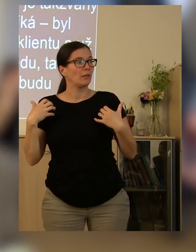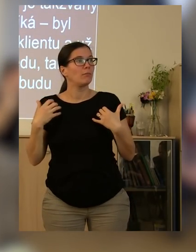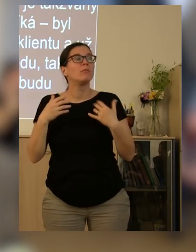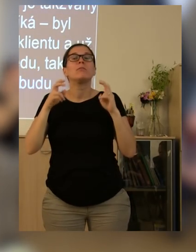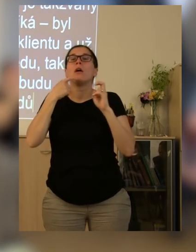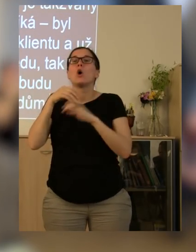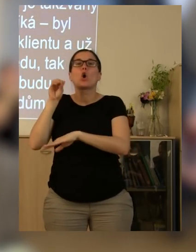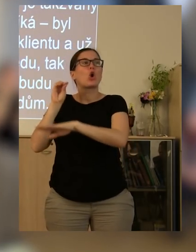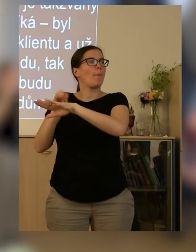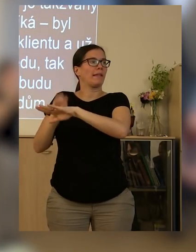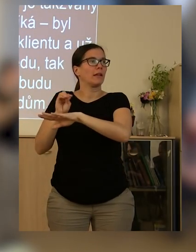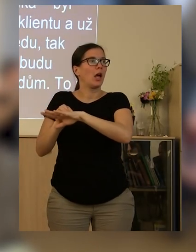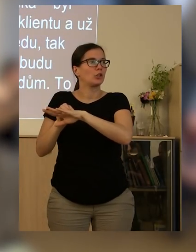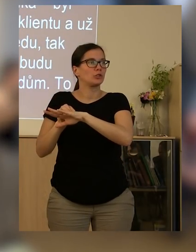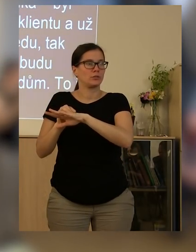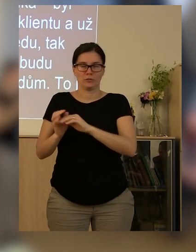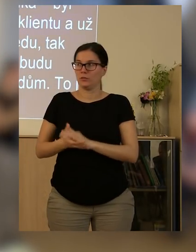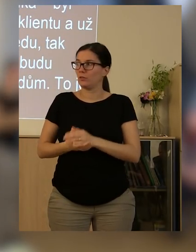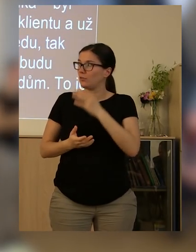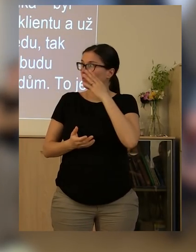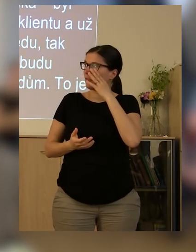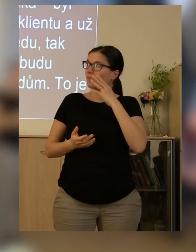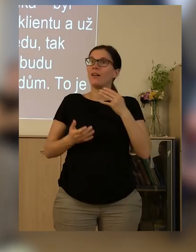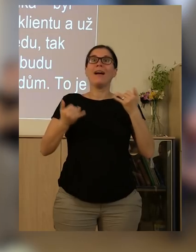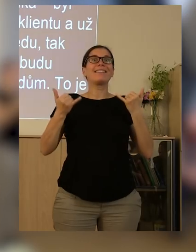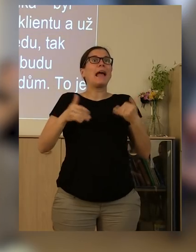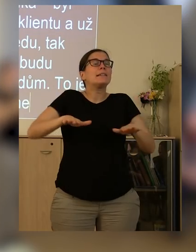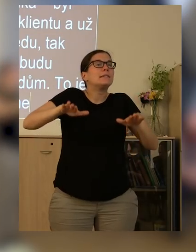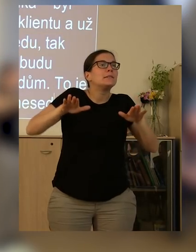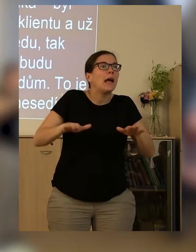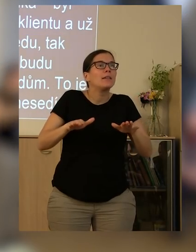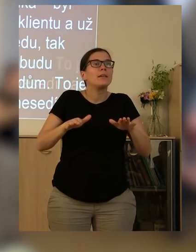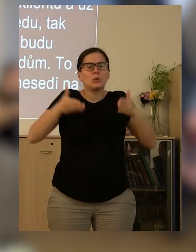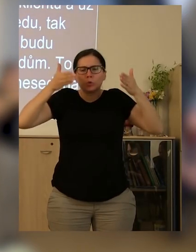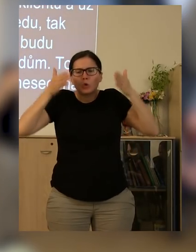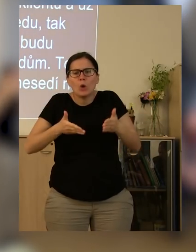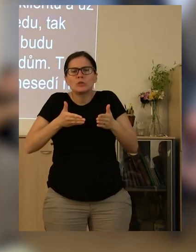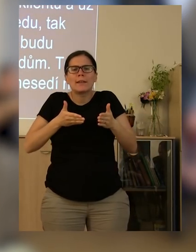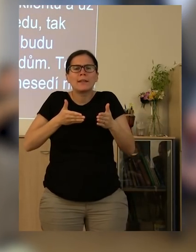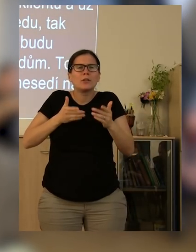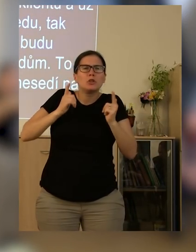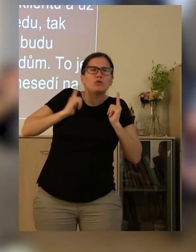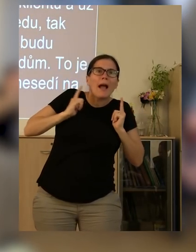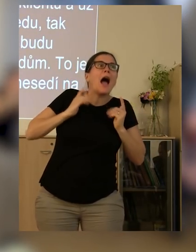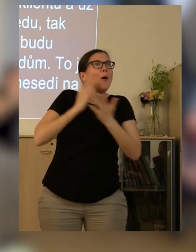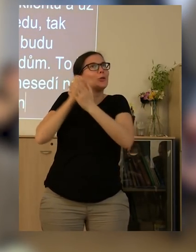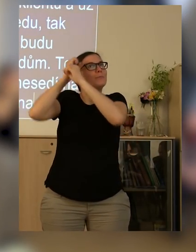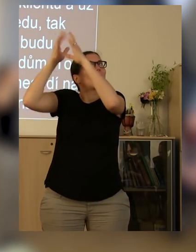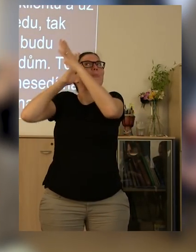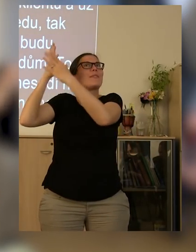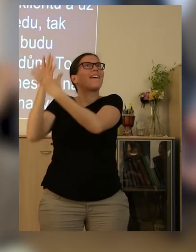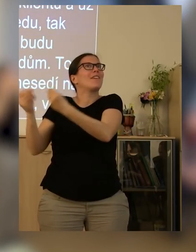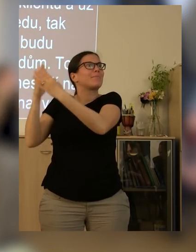Komentář. Ten člověk nesedí na posedu, nečíhá na jelena. Ve své hlavě už vypráví ten